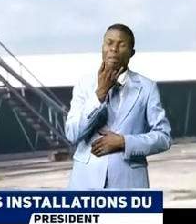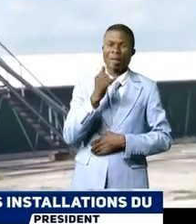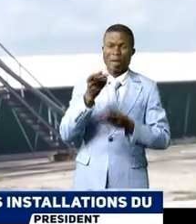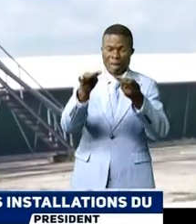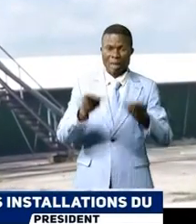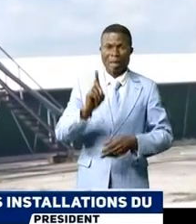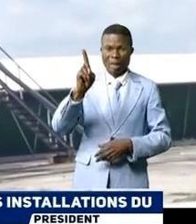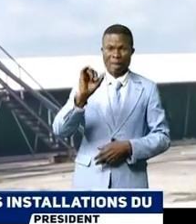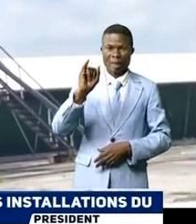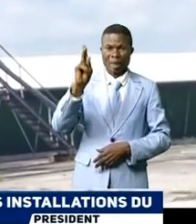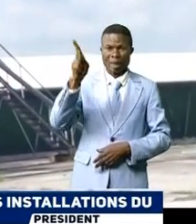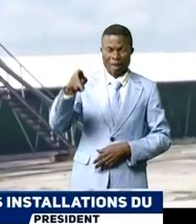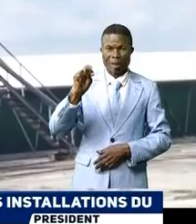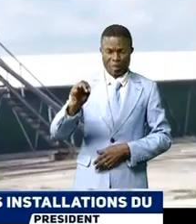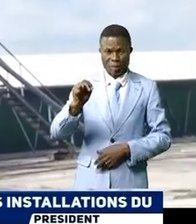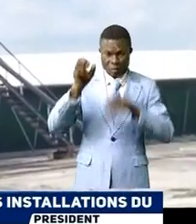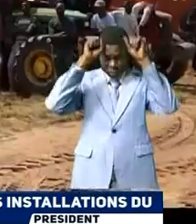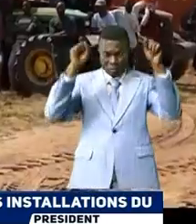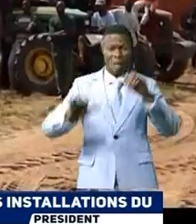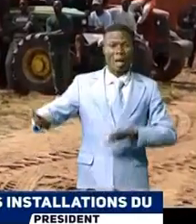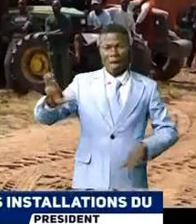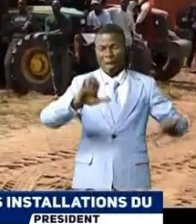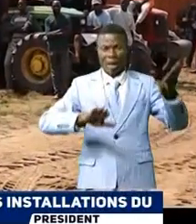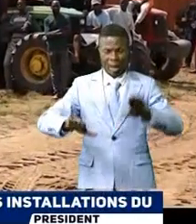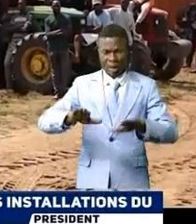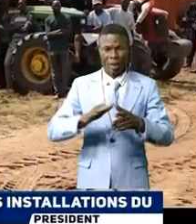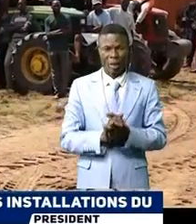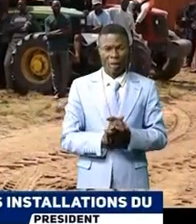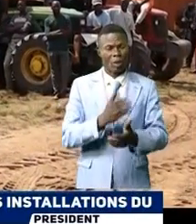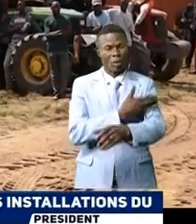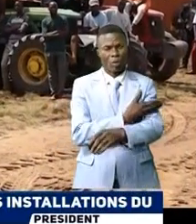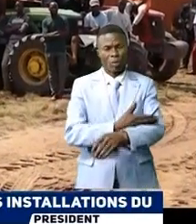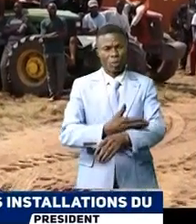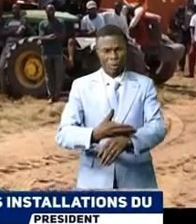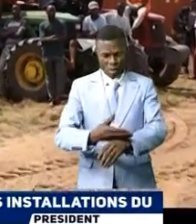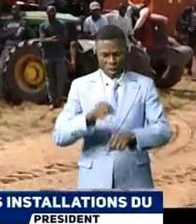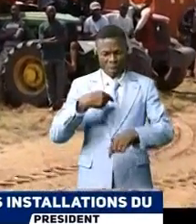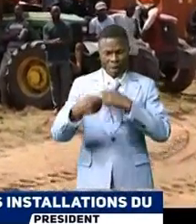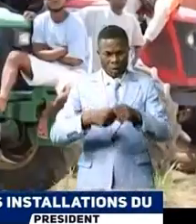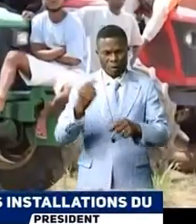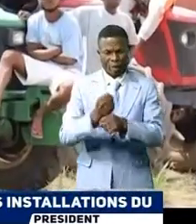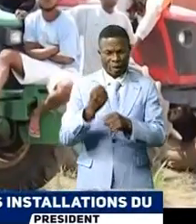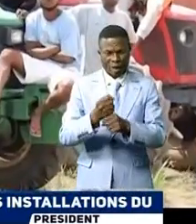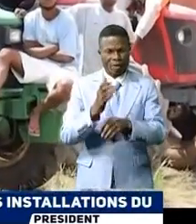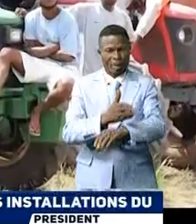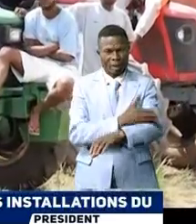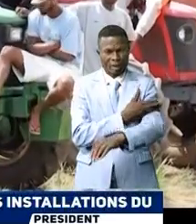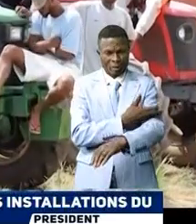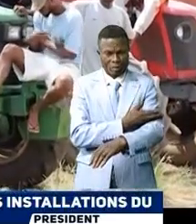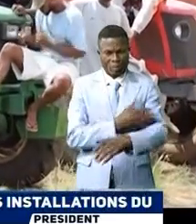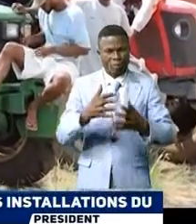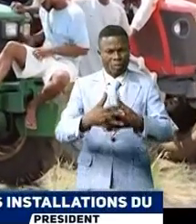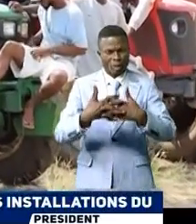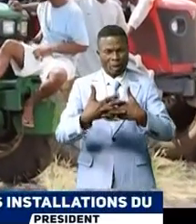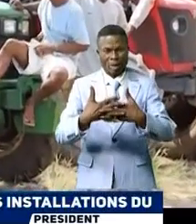domaine agro-industriel et présidentiel de l'Anselé essaye tant soit peu de renaître de ses cendres. Un